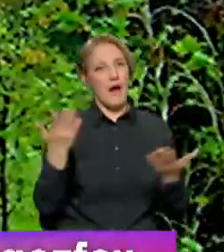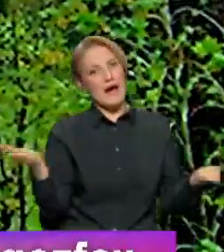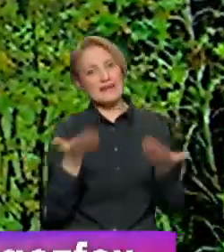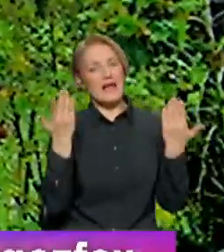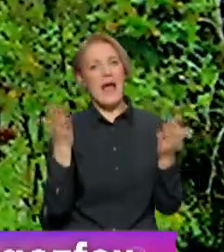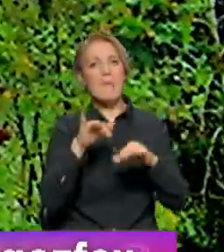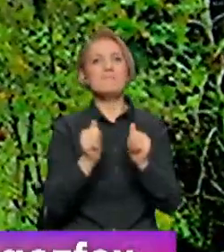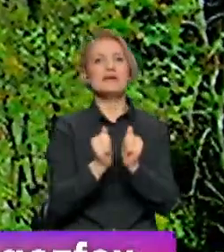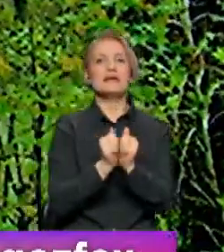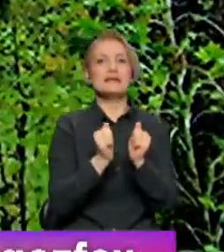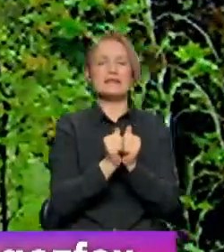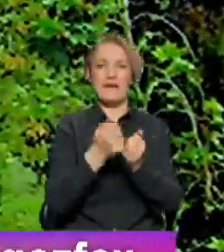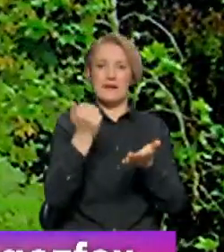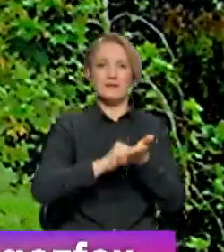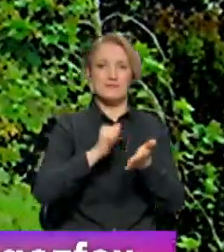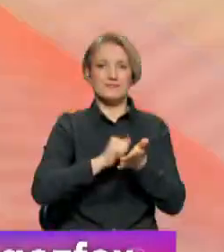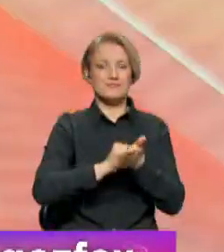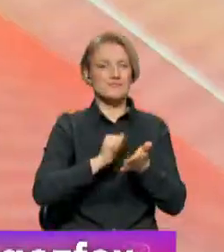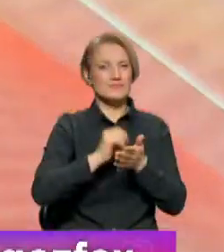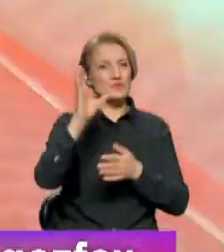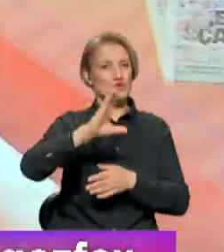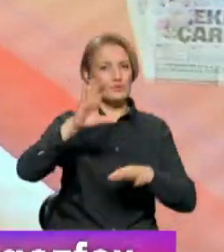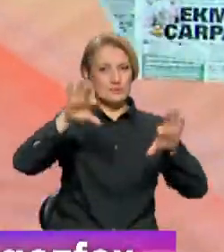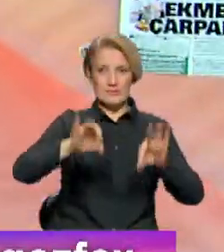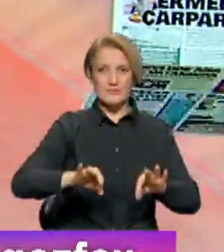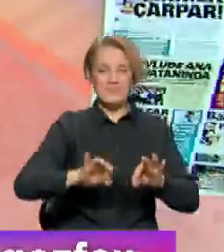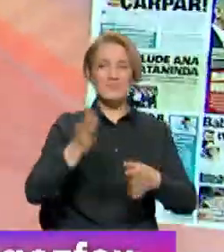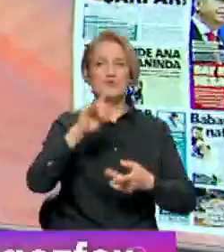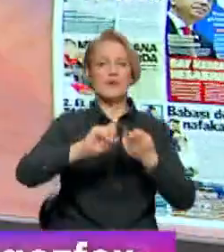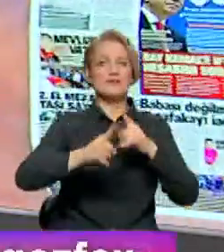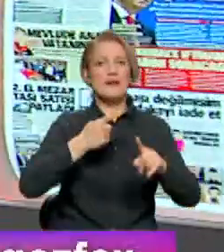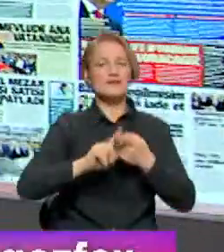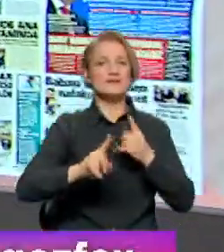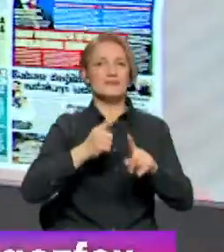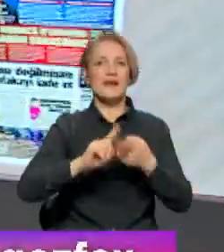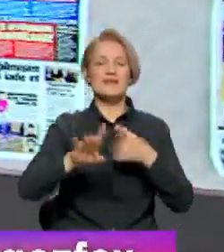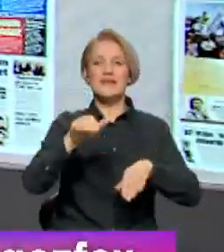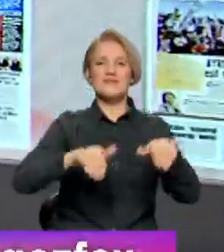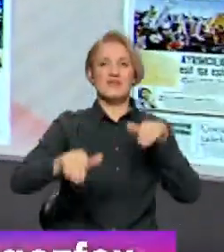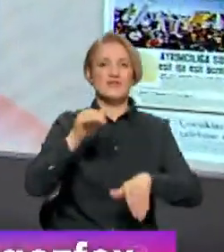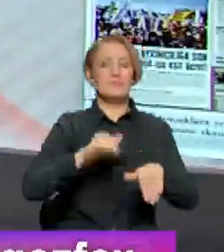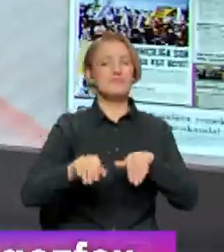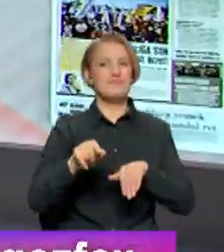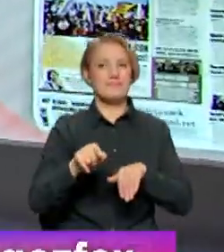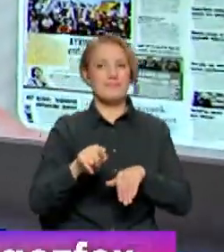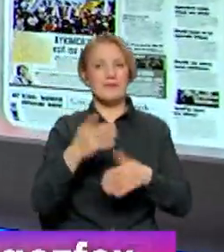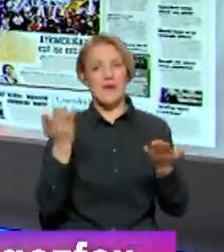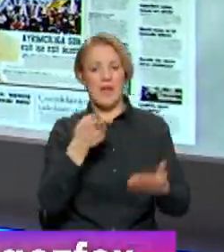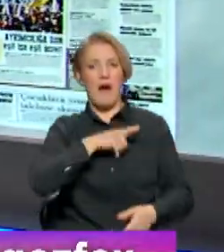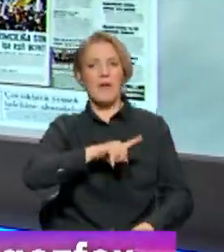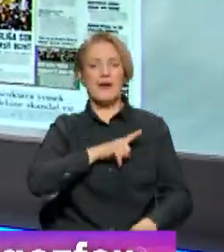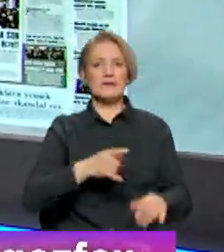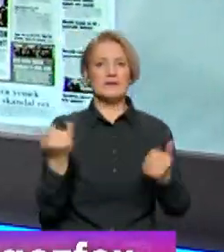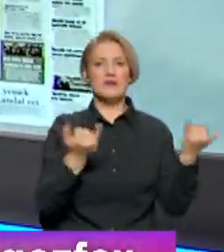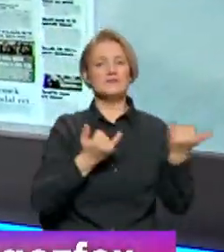hep birlikte gelelim gazeteler gazete turumuzda başlatalım sonra siyaset siyasetteki seçim ya da adaylık